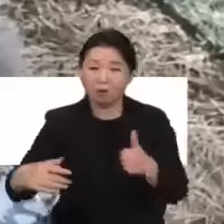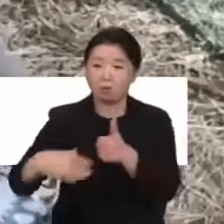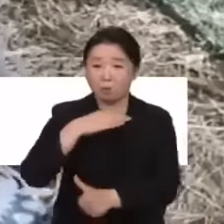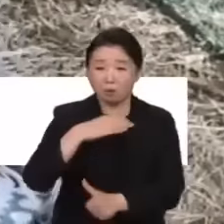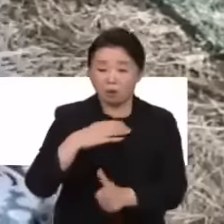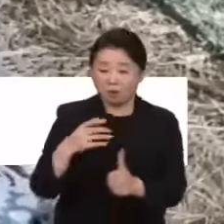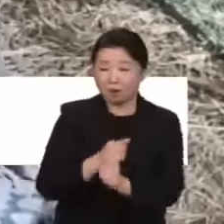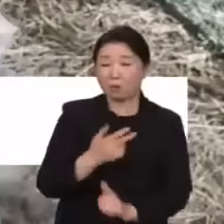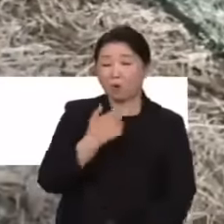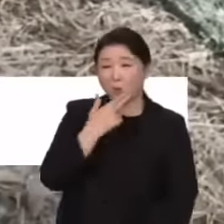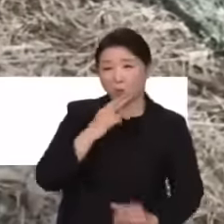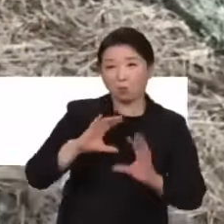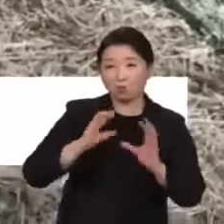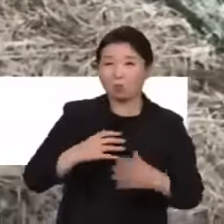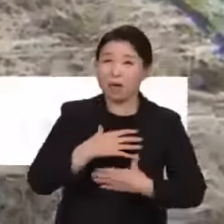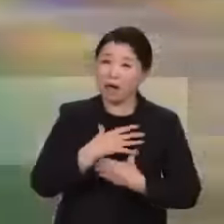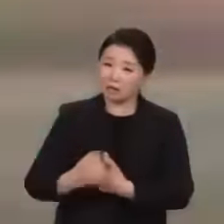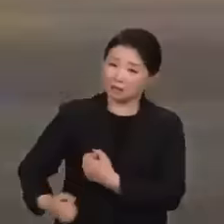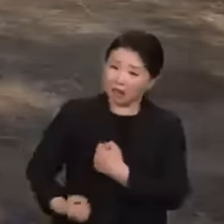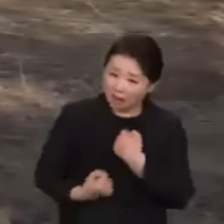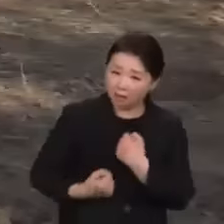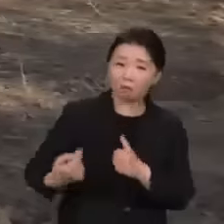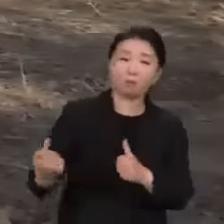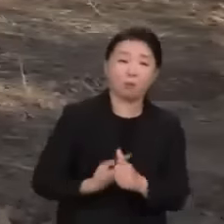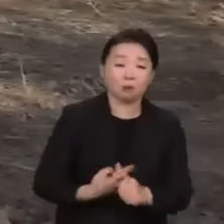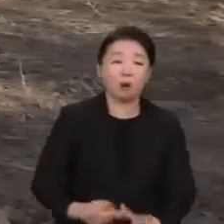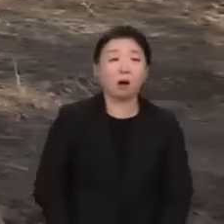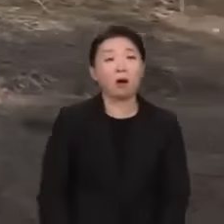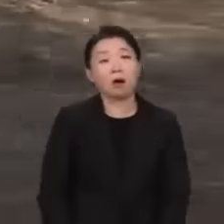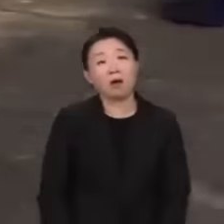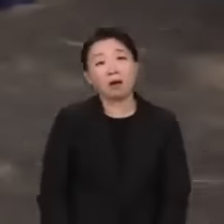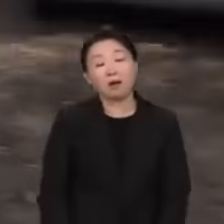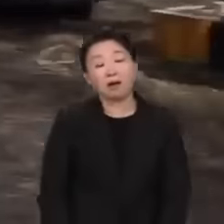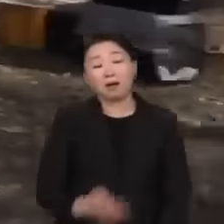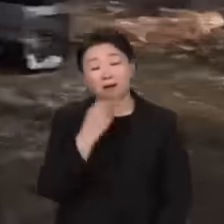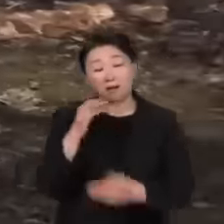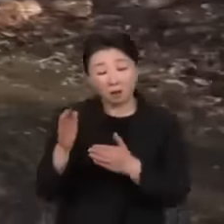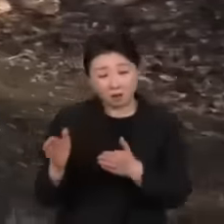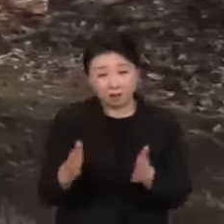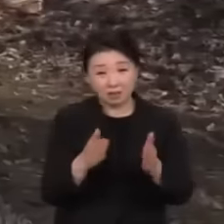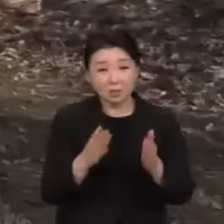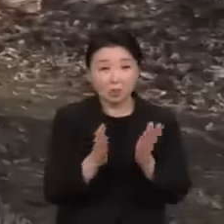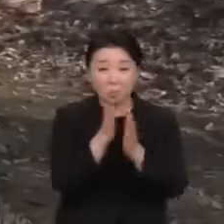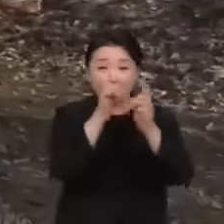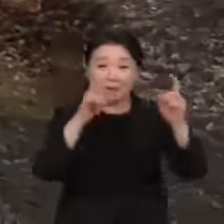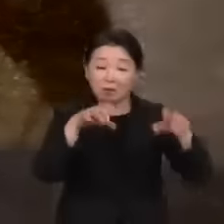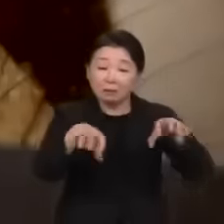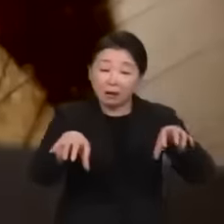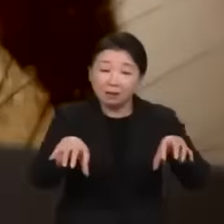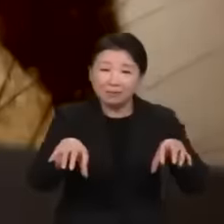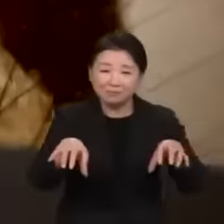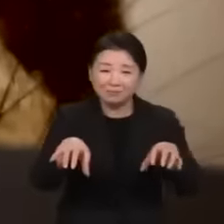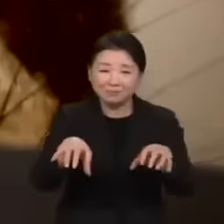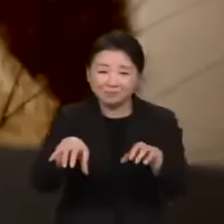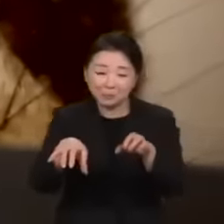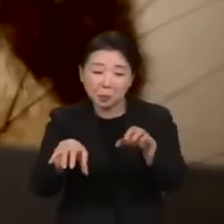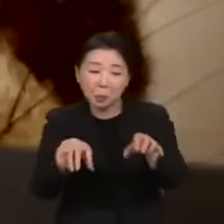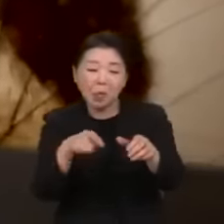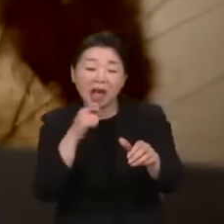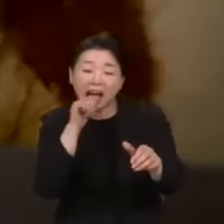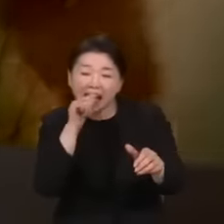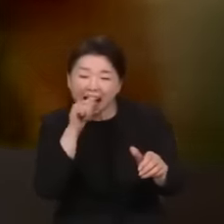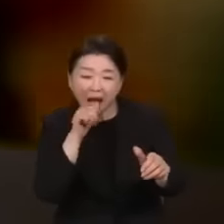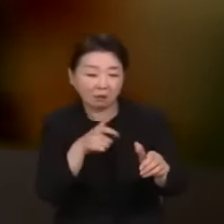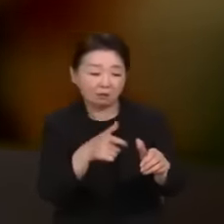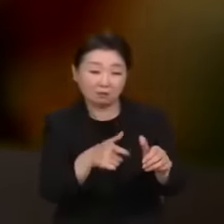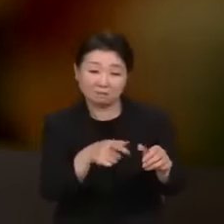주민 안전에 소홀하다고 공격을 받는 거예요, 저희는. 경기 화성의 한 마을입니다. 일부 주민이 올가미를 설치했습니다.